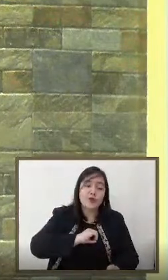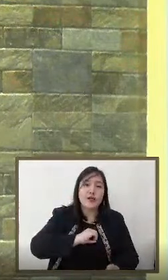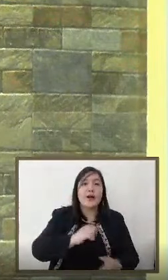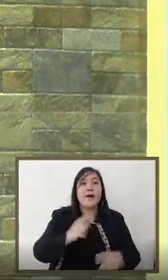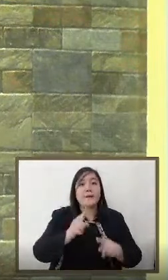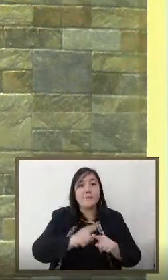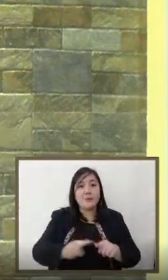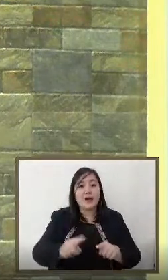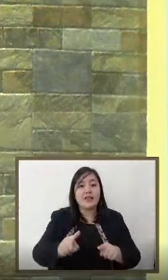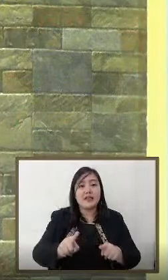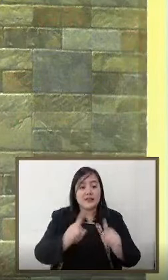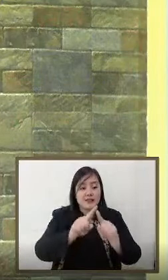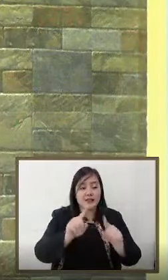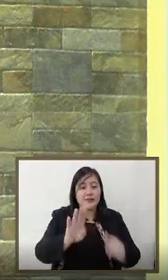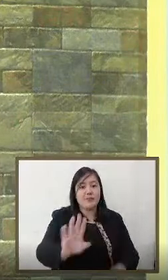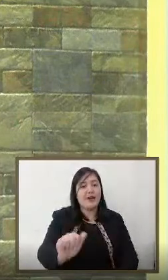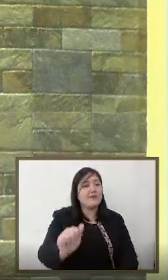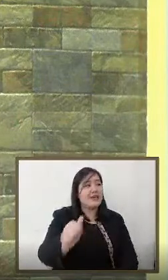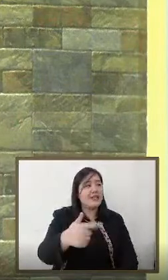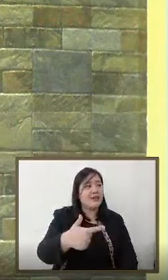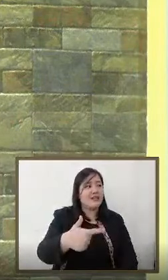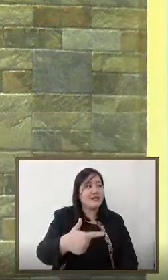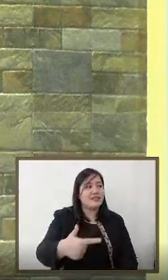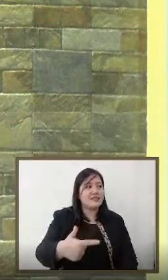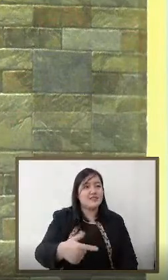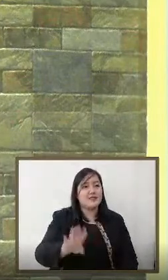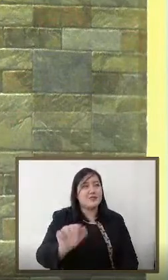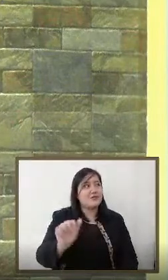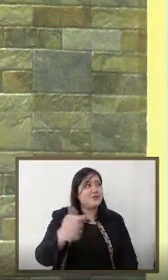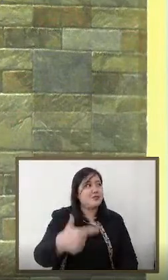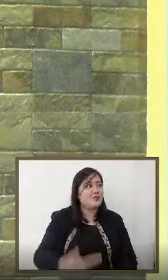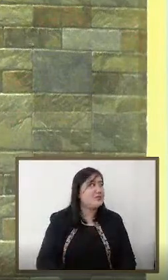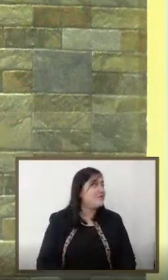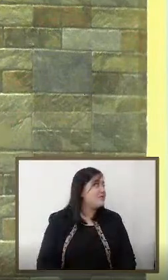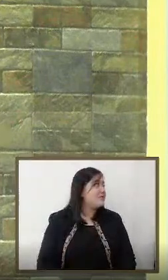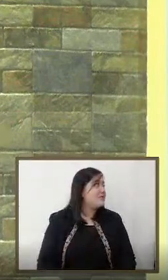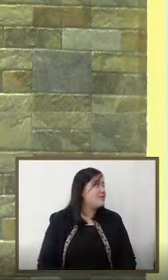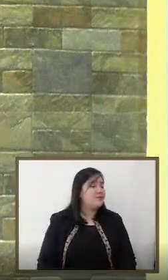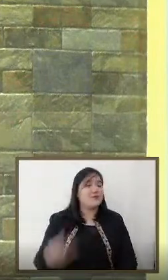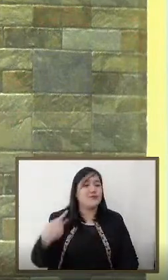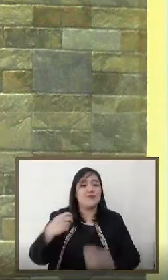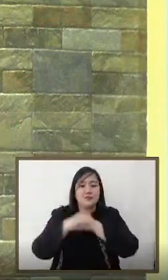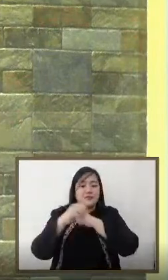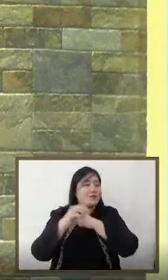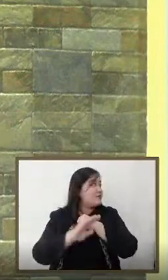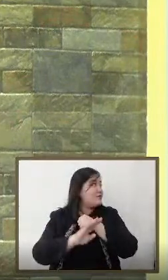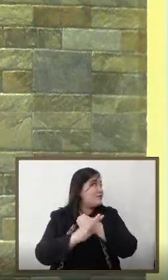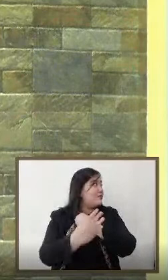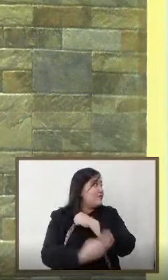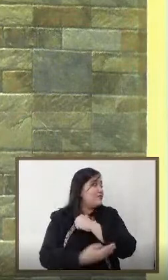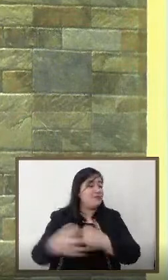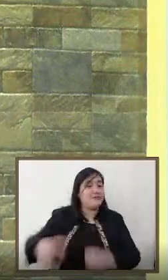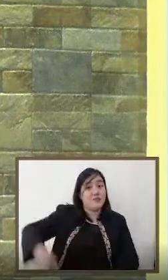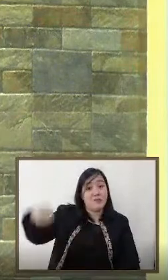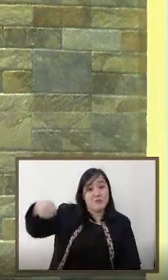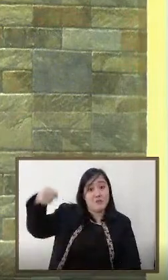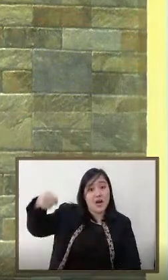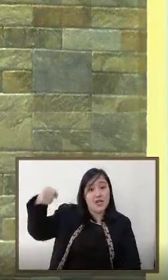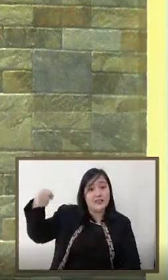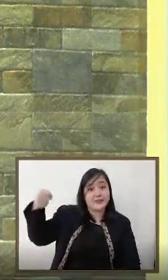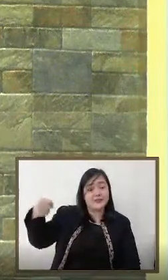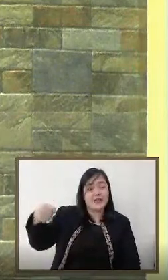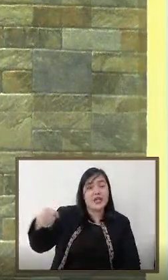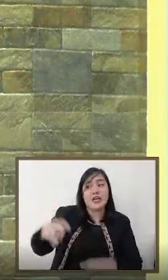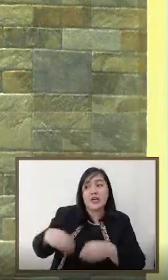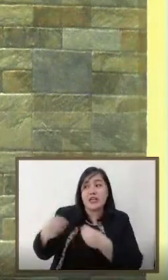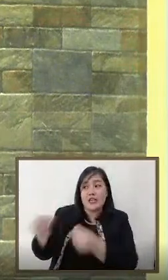niya sa akin at may laman siyang mga pagkain at soft drinks para daw sa mga bata, na natutuwa siya dahil yung mga bata tinuturuan